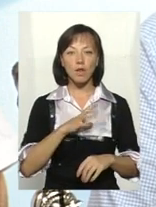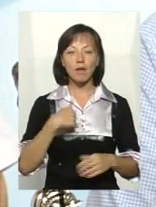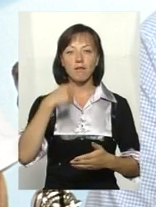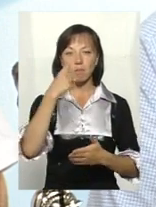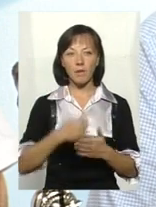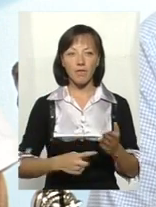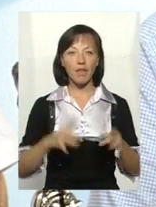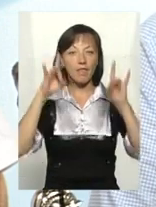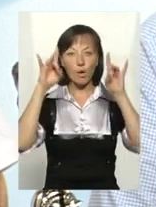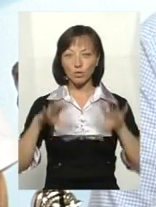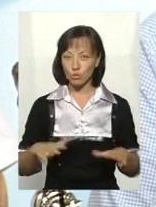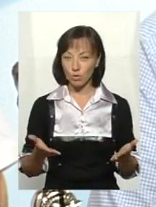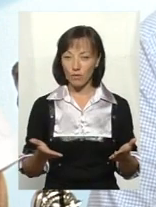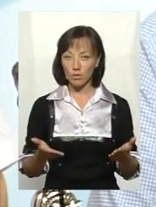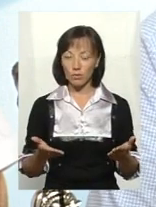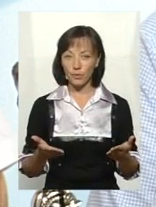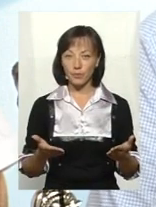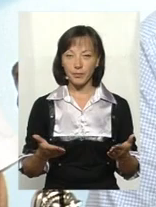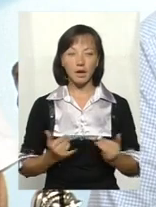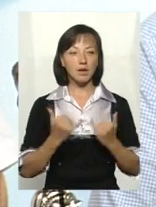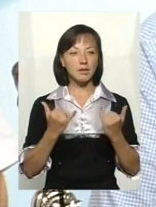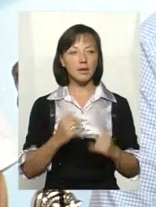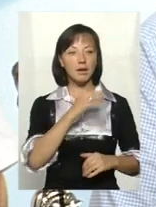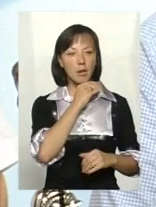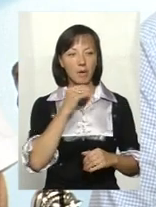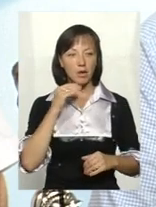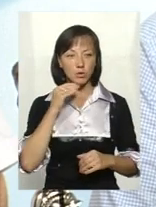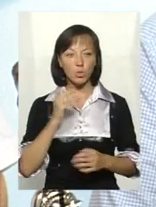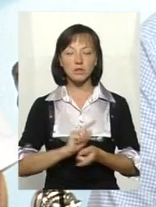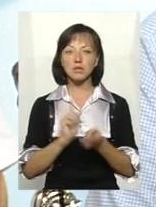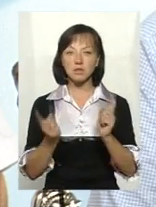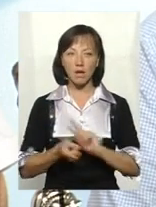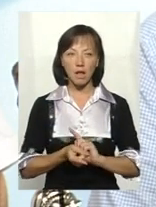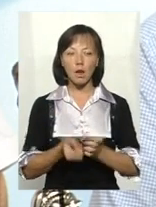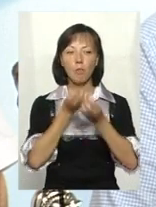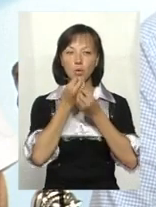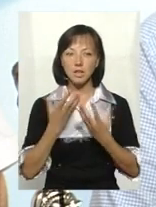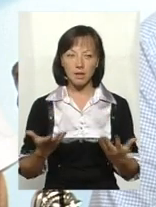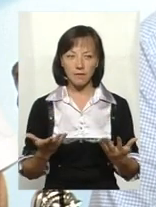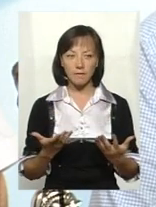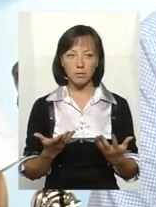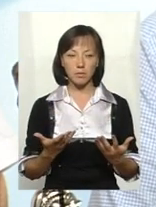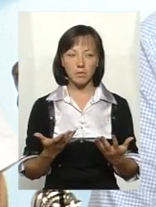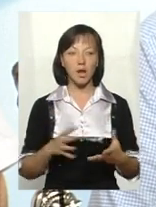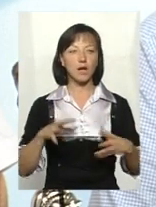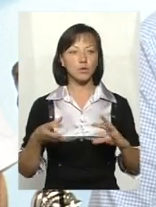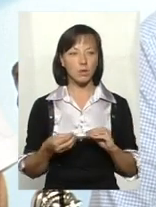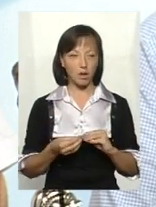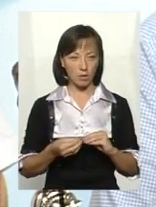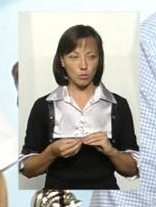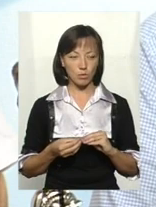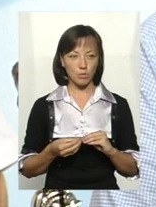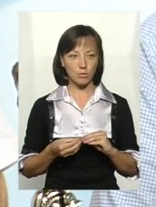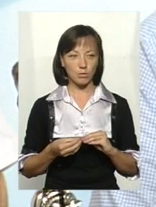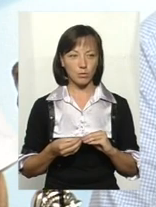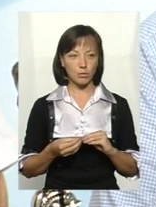переконаний, неочікуваною. Для багатьох вона стала позитивним результатом,